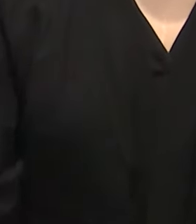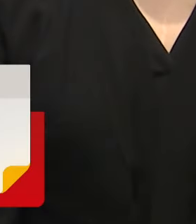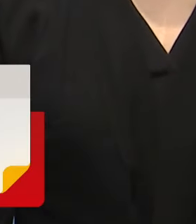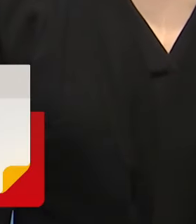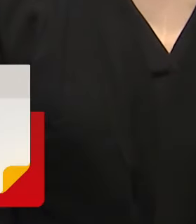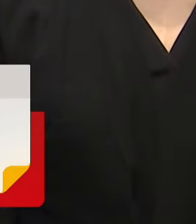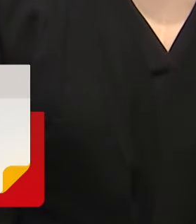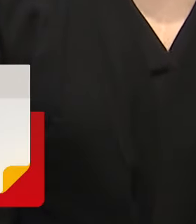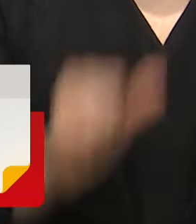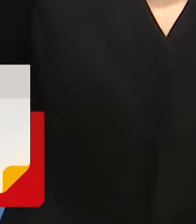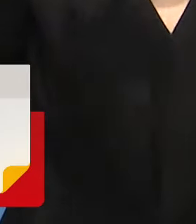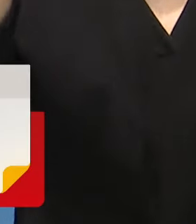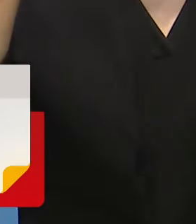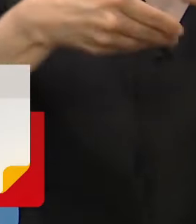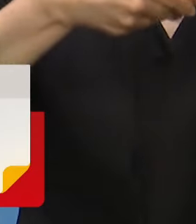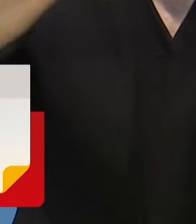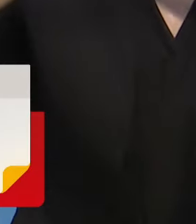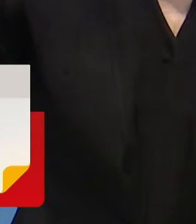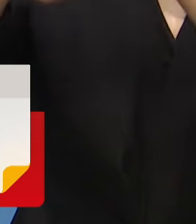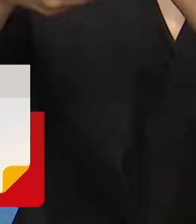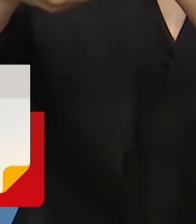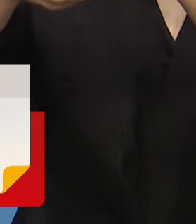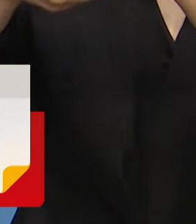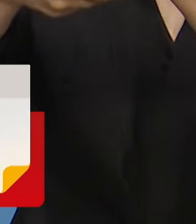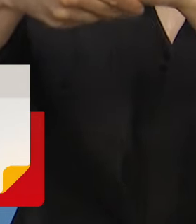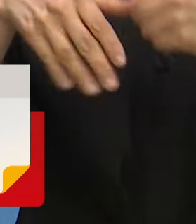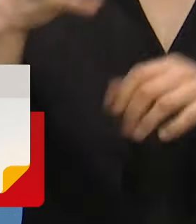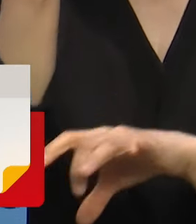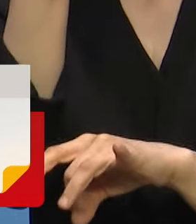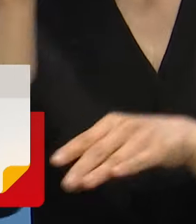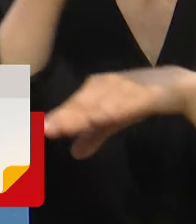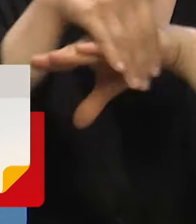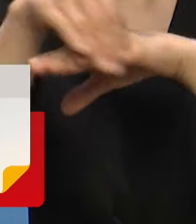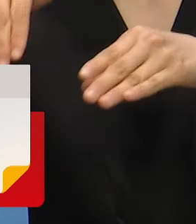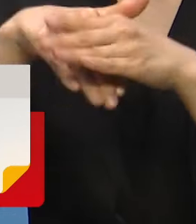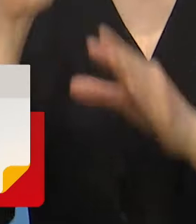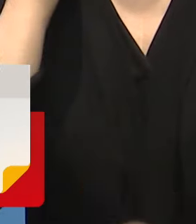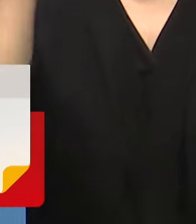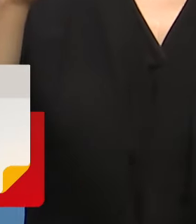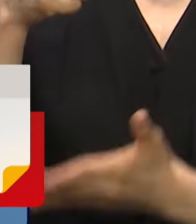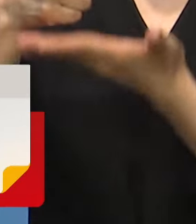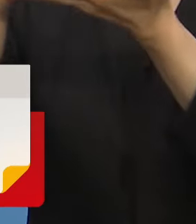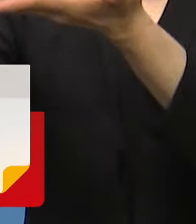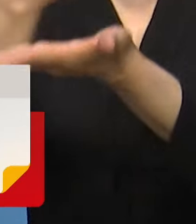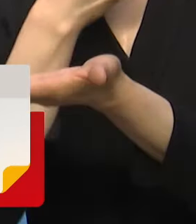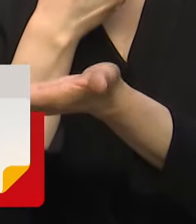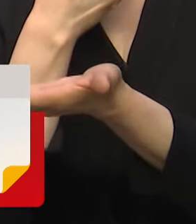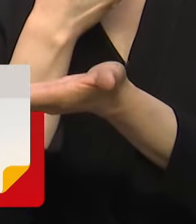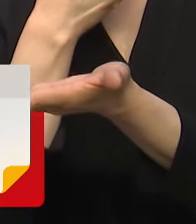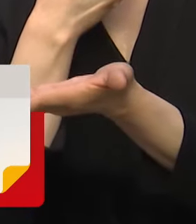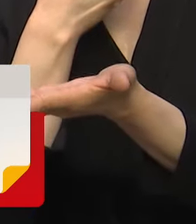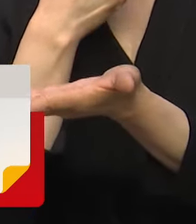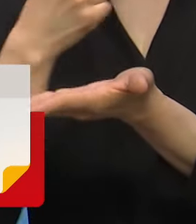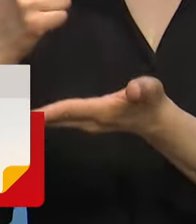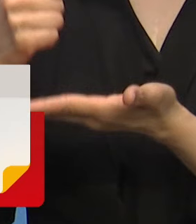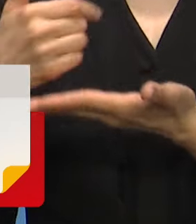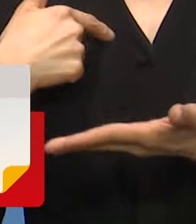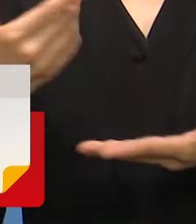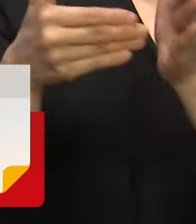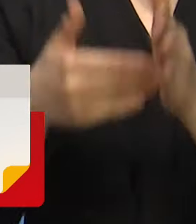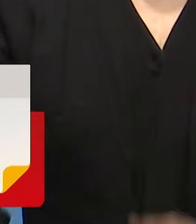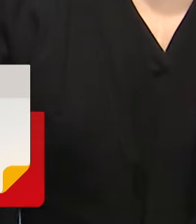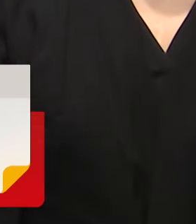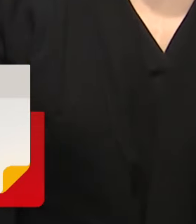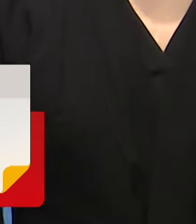인도 측의 최초 초청 대상은 문재인 대통령이었고, 문재인 대통령이 바쁘면 아내를 보내겠다고 했기